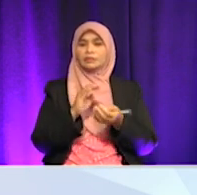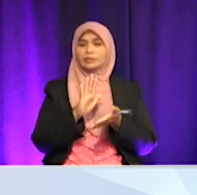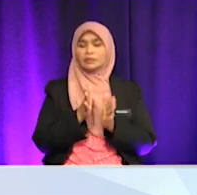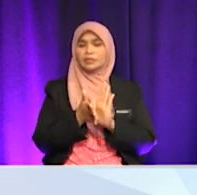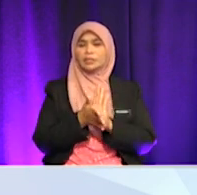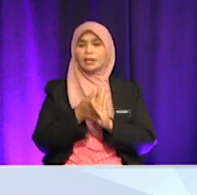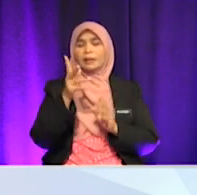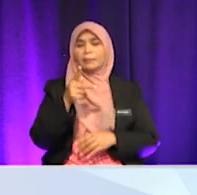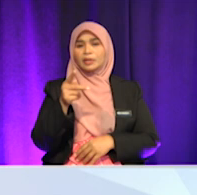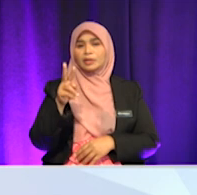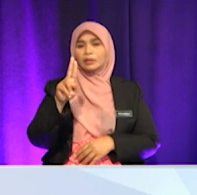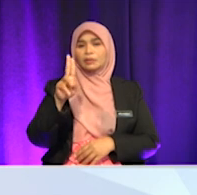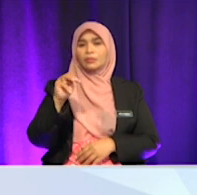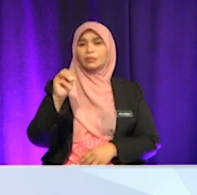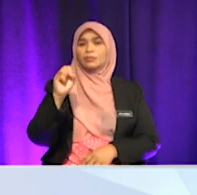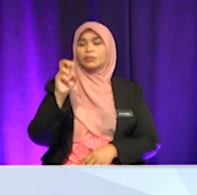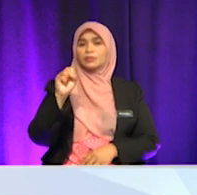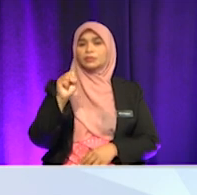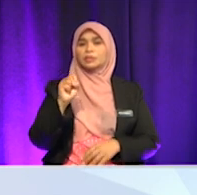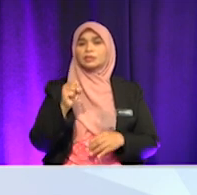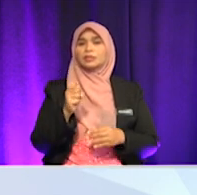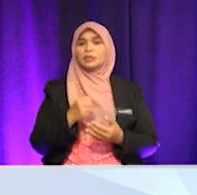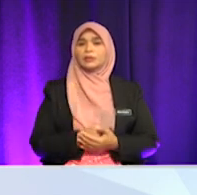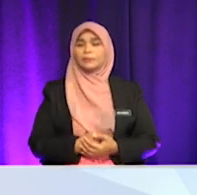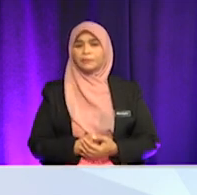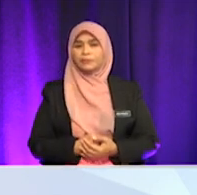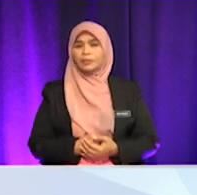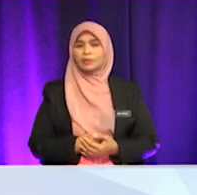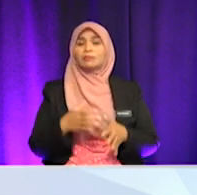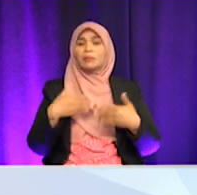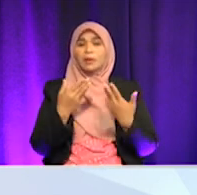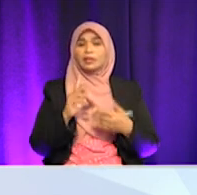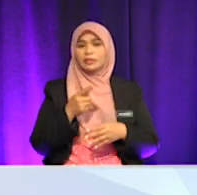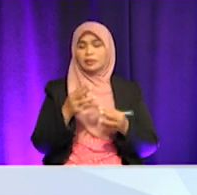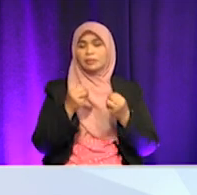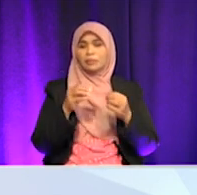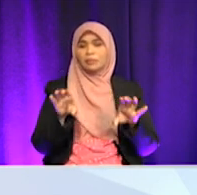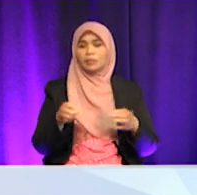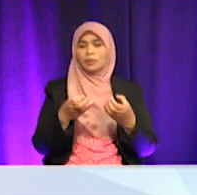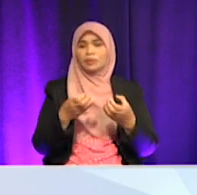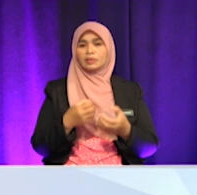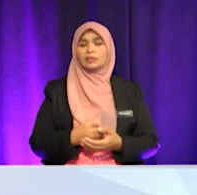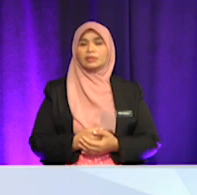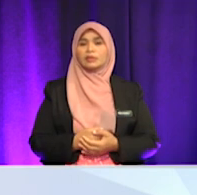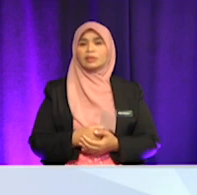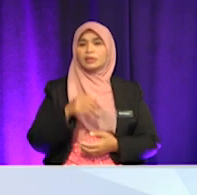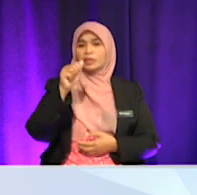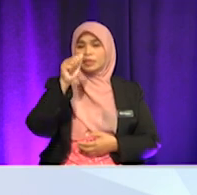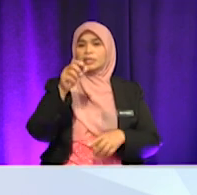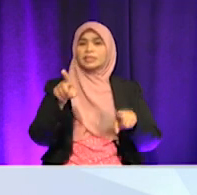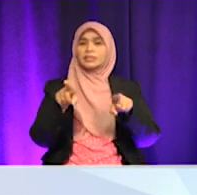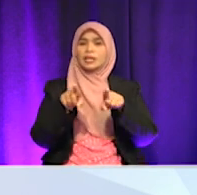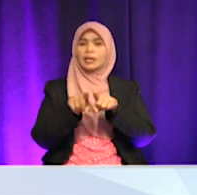tu sebagai A, kita nak jadikan A sebagai perkara rumus, macam mana kita nak buat? Okey, boleh nampak dekat jawapan situ A bersamaan